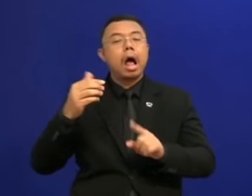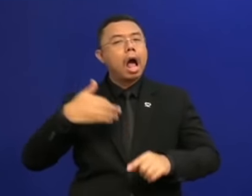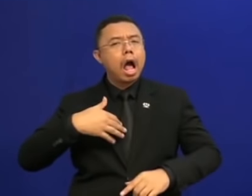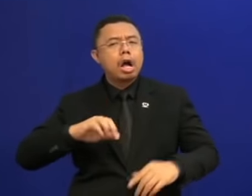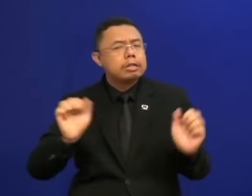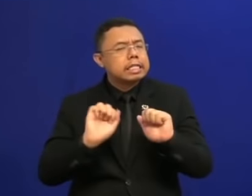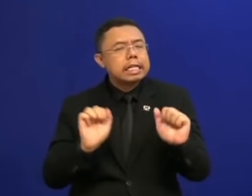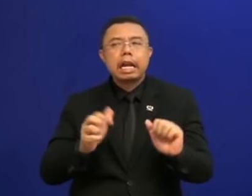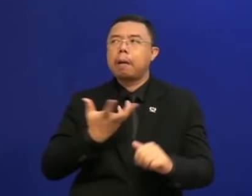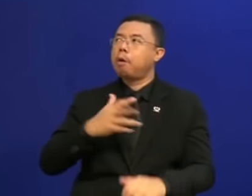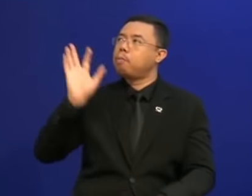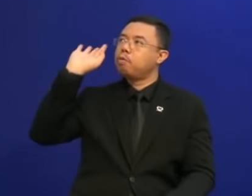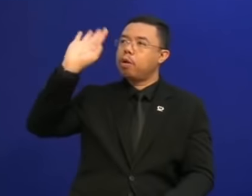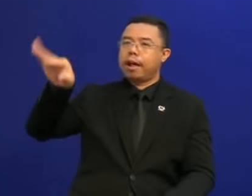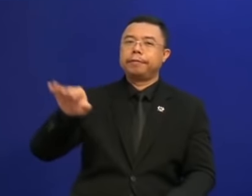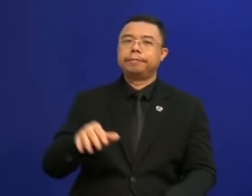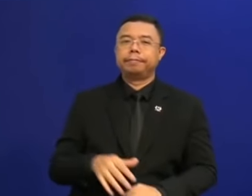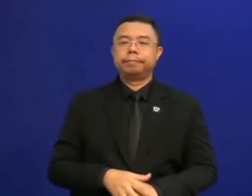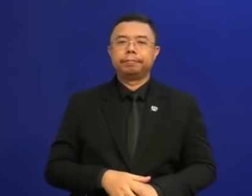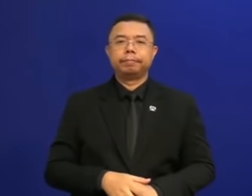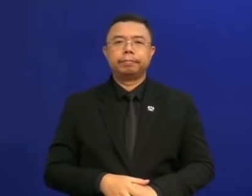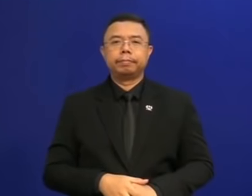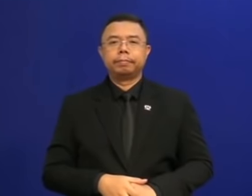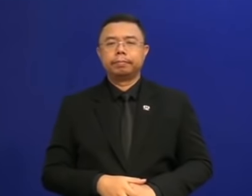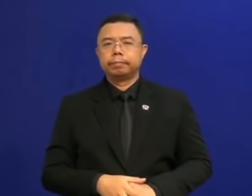Aku segera akan pulang.